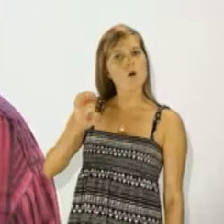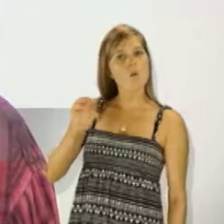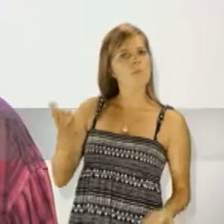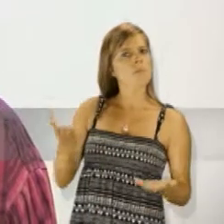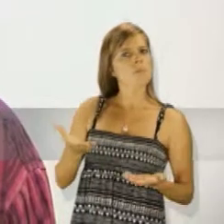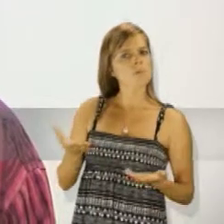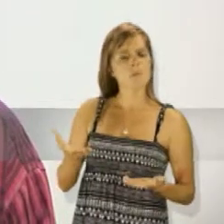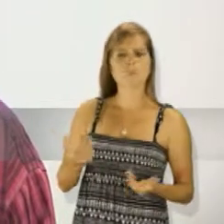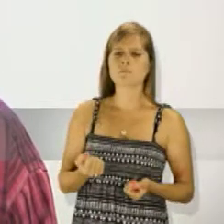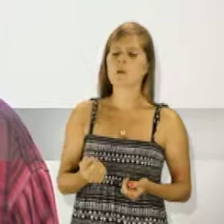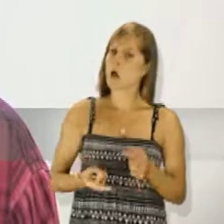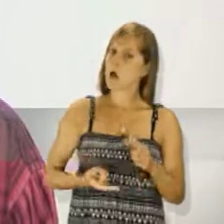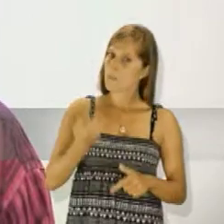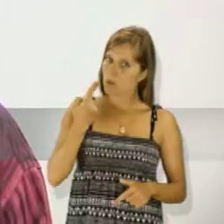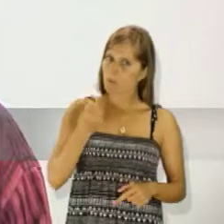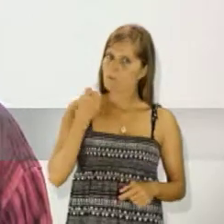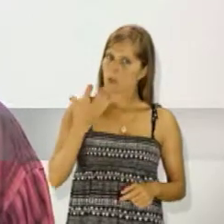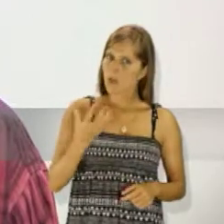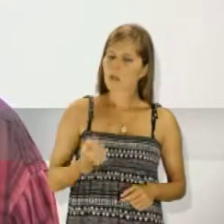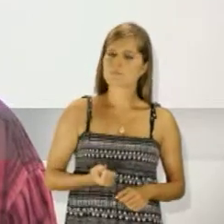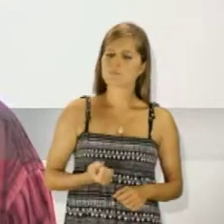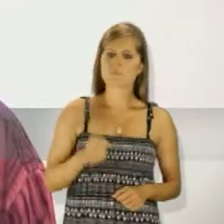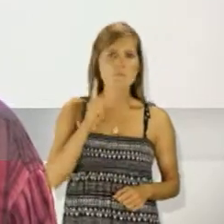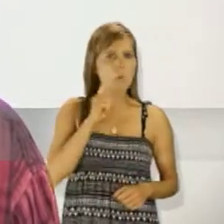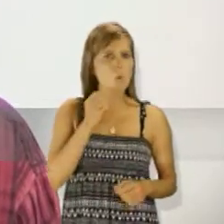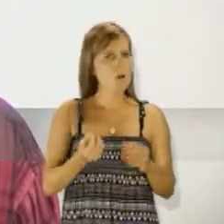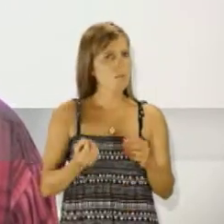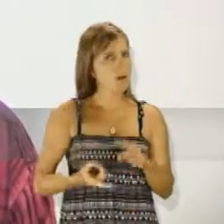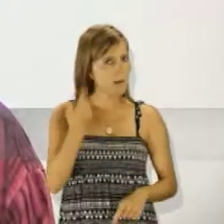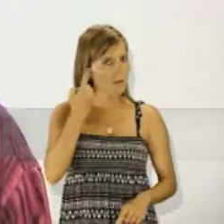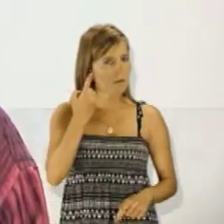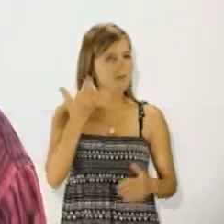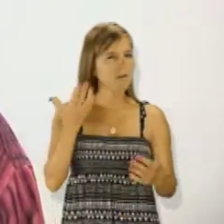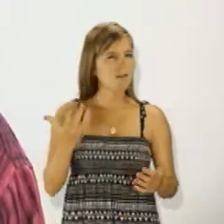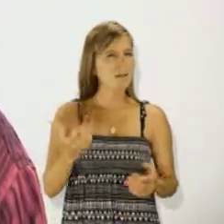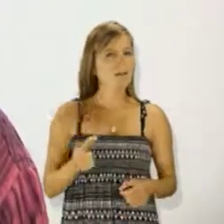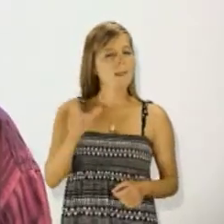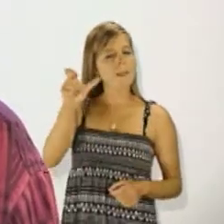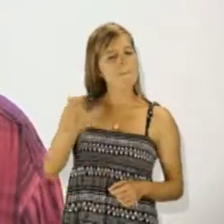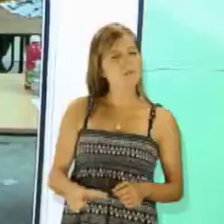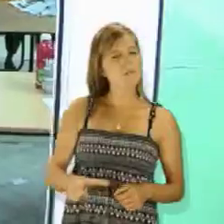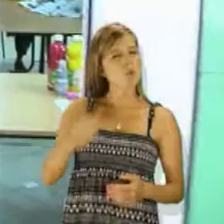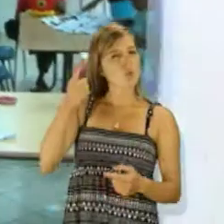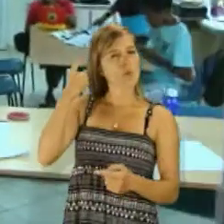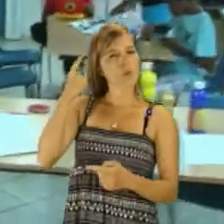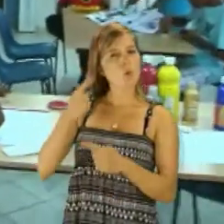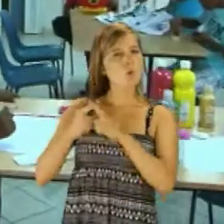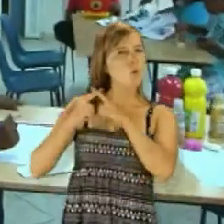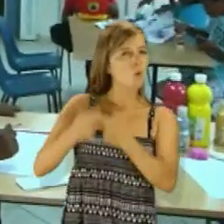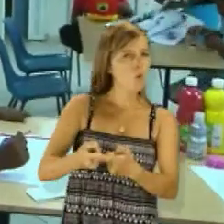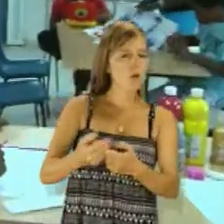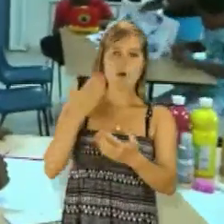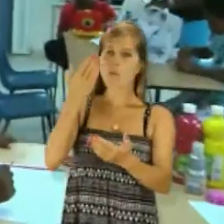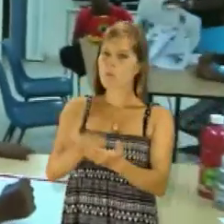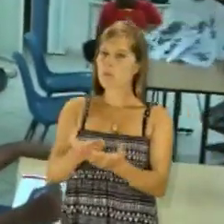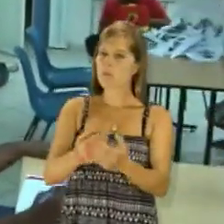La validation des acquis n'est pas une formation au rabais. Il faut que le candidat prouve qu'il a